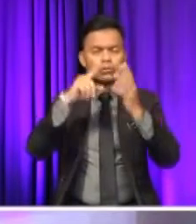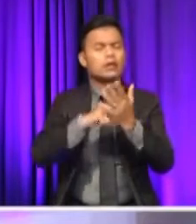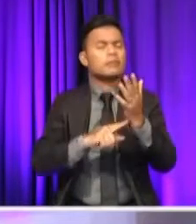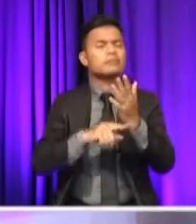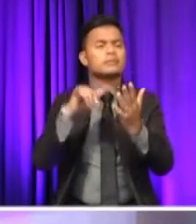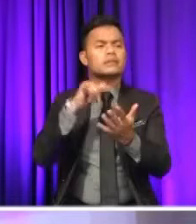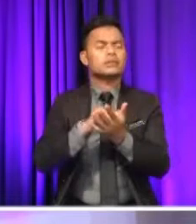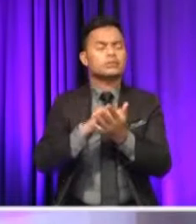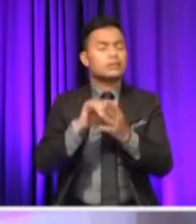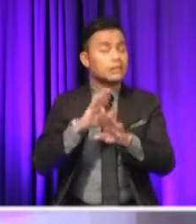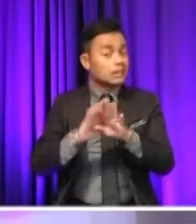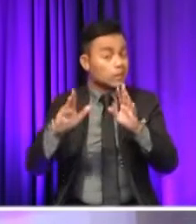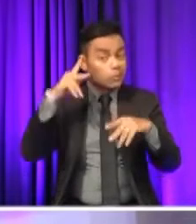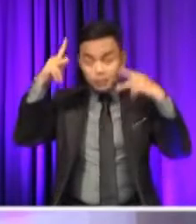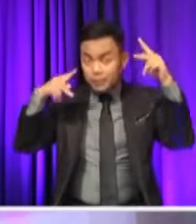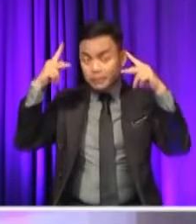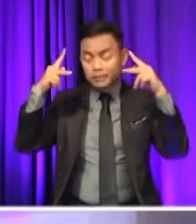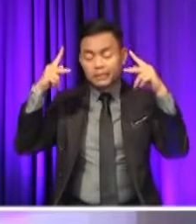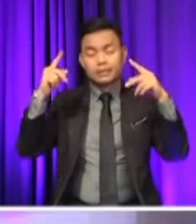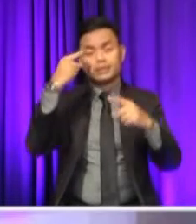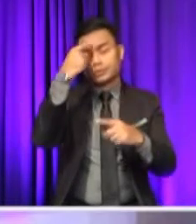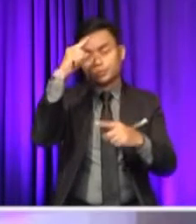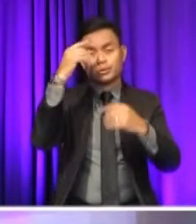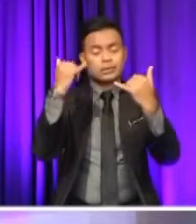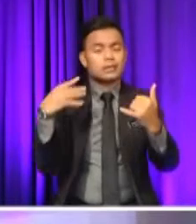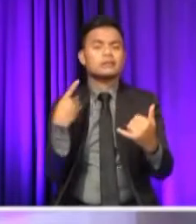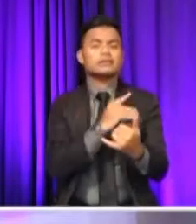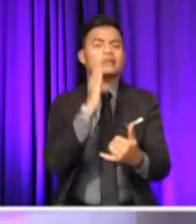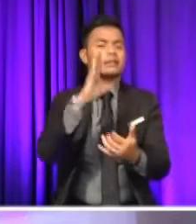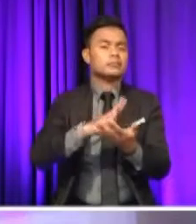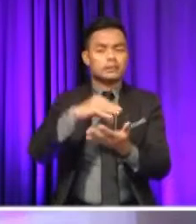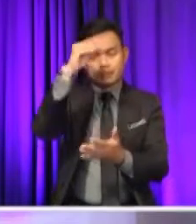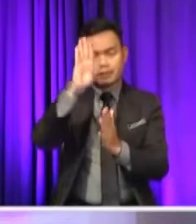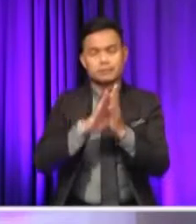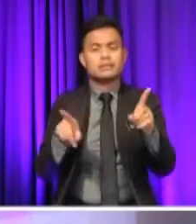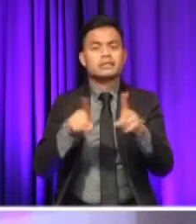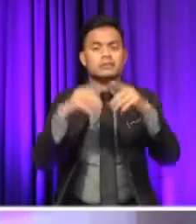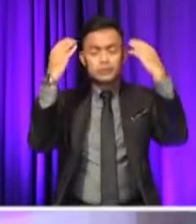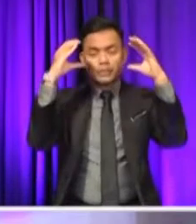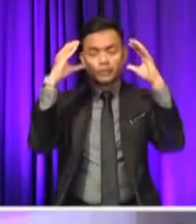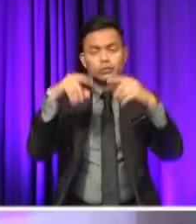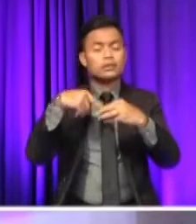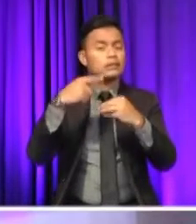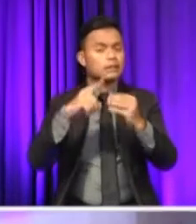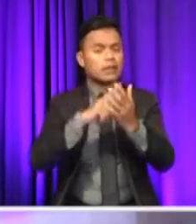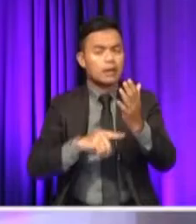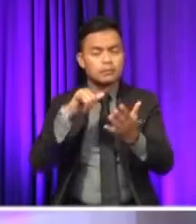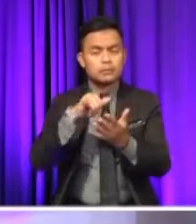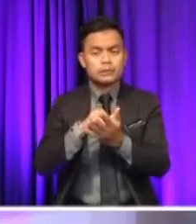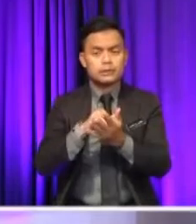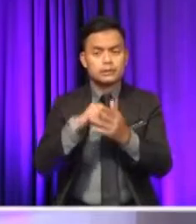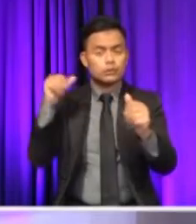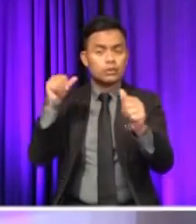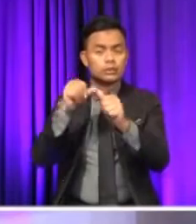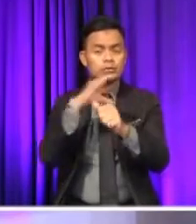Jadi jangan pening-pening, untuk segmen ini kita nak belajar bersama dengan Cikgu Hartini kita tentang apa itu arus dan apakah